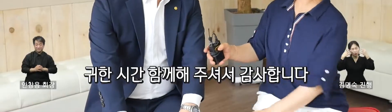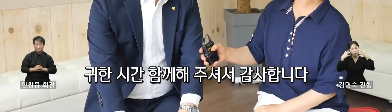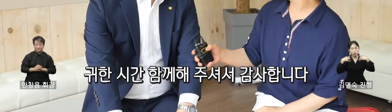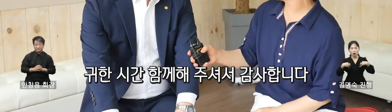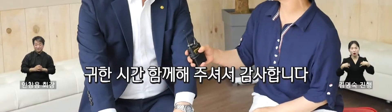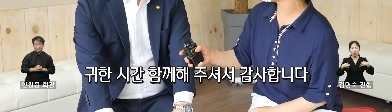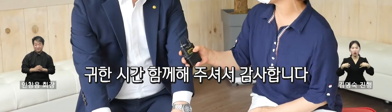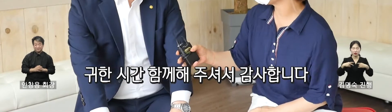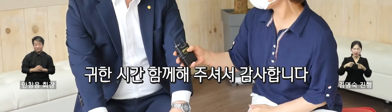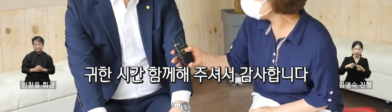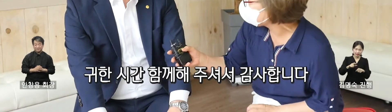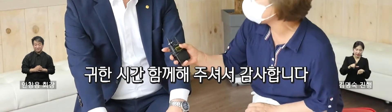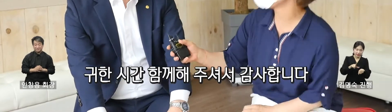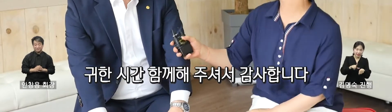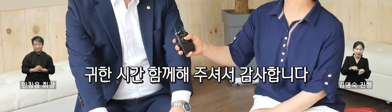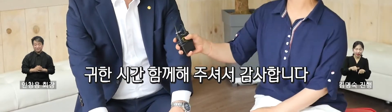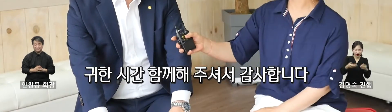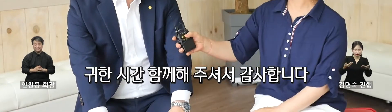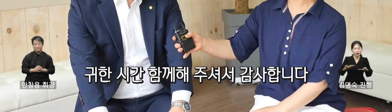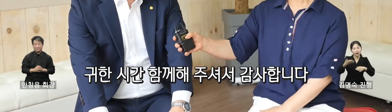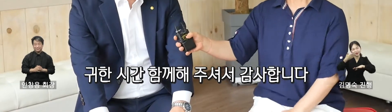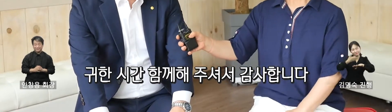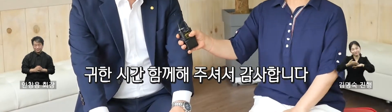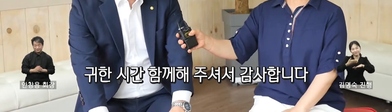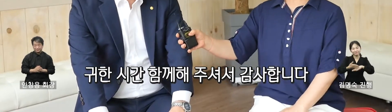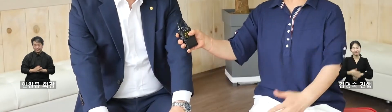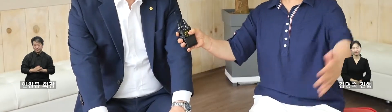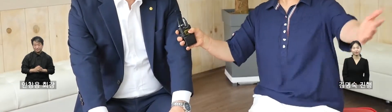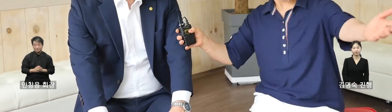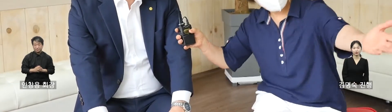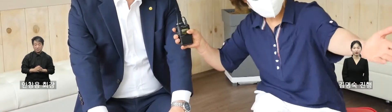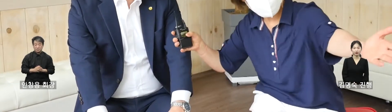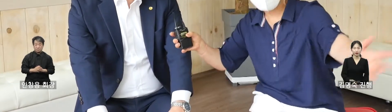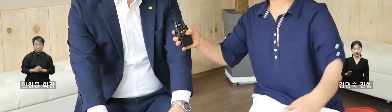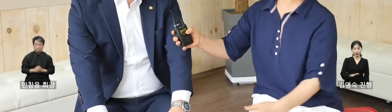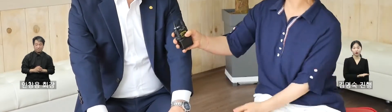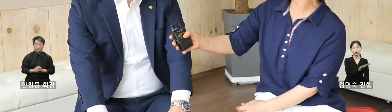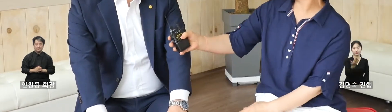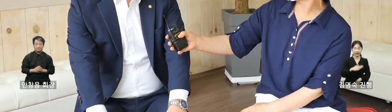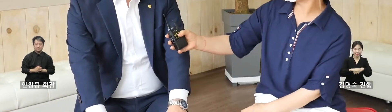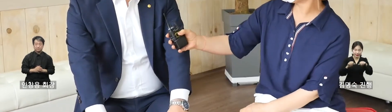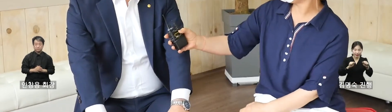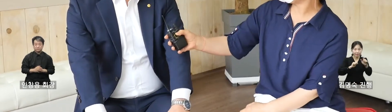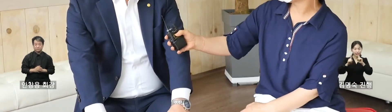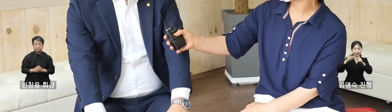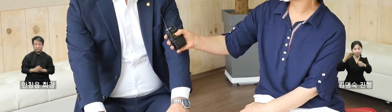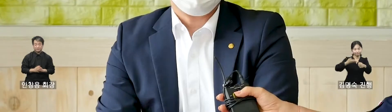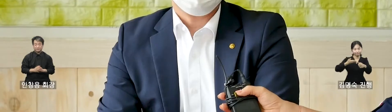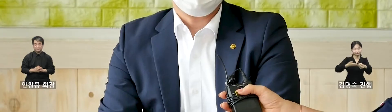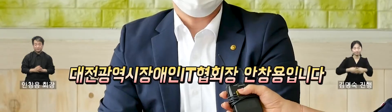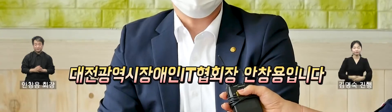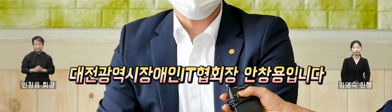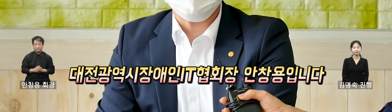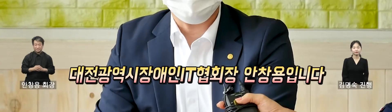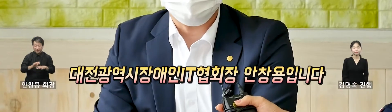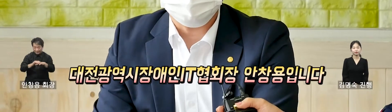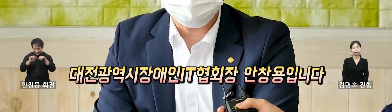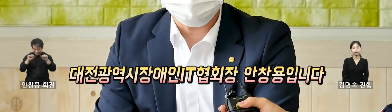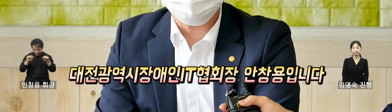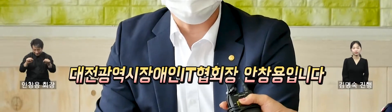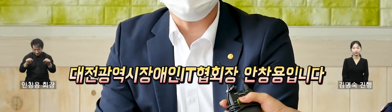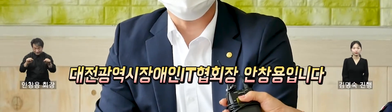이렇게 귀한 시간 내주셔서 정말 감사합니다. 자, 우리 시청자 여러분께 인사 한 말씀 해주세요.